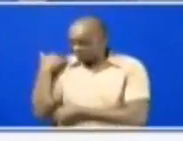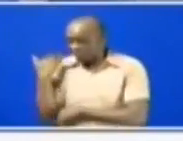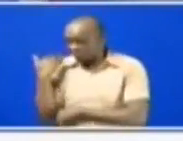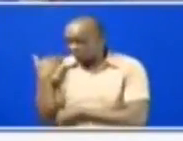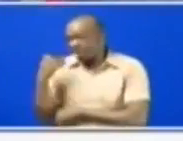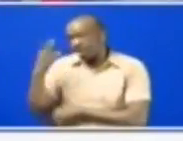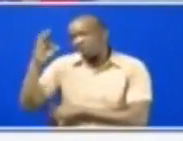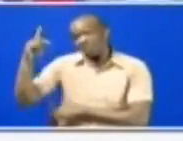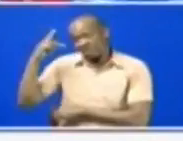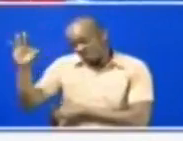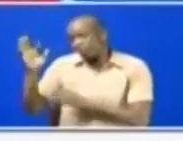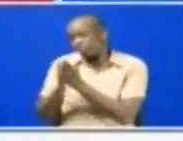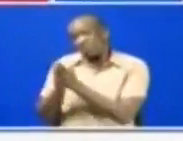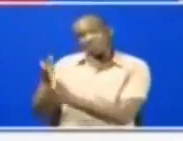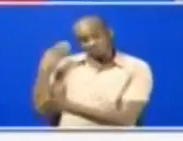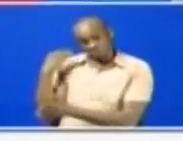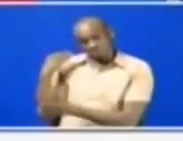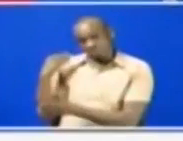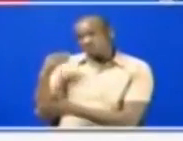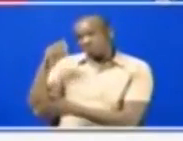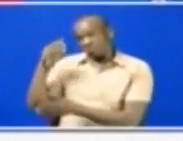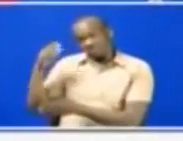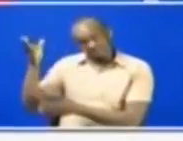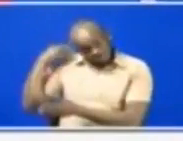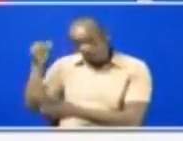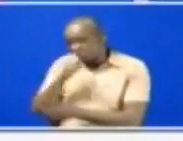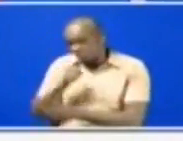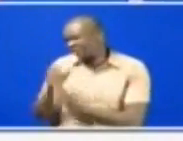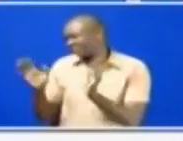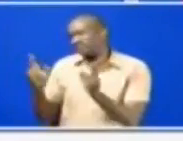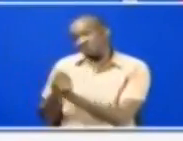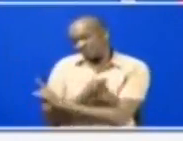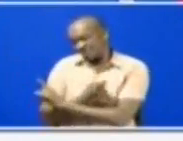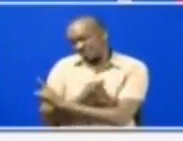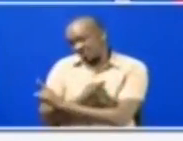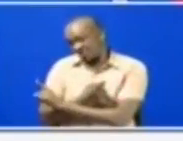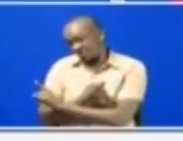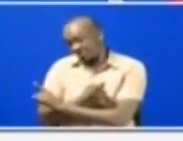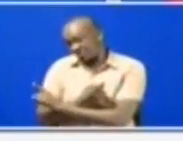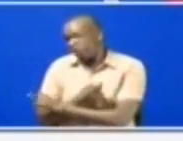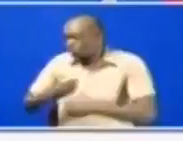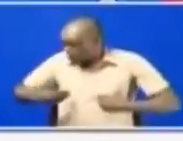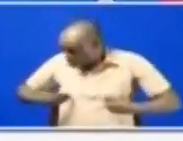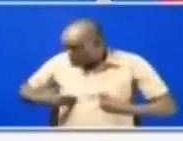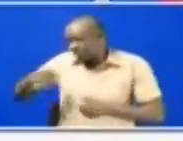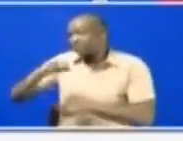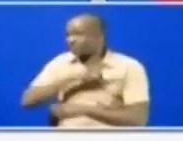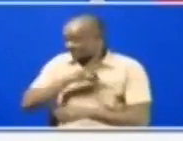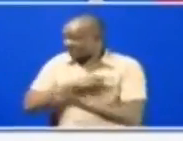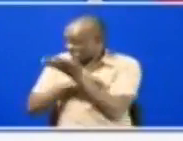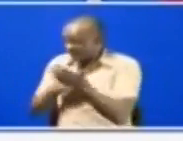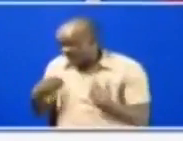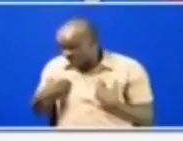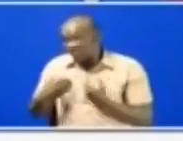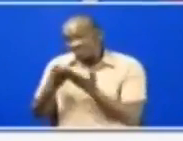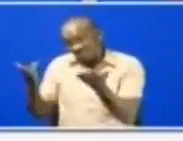kuna utofauti ya FKF size na ile Kenya Football Federation ile ya kitambo kidogo. Naona at least vijana wanakuja wanafaidika. Unaona